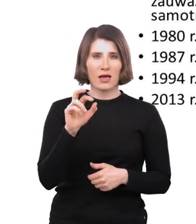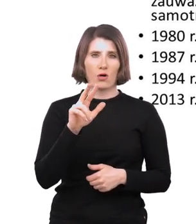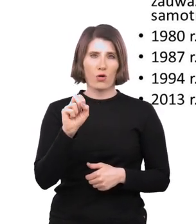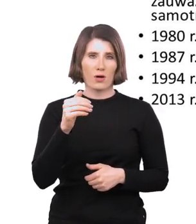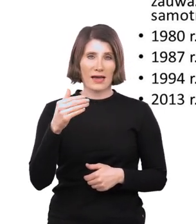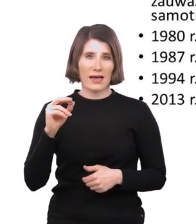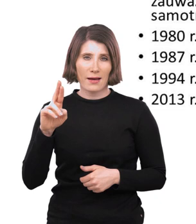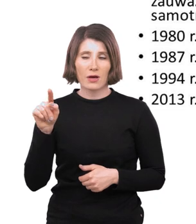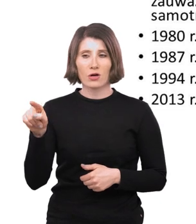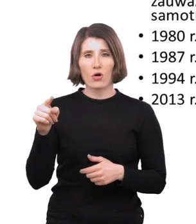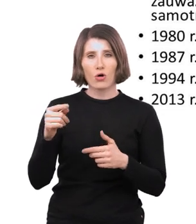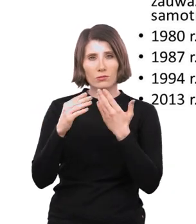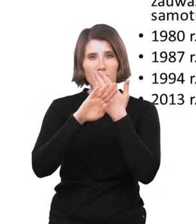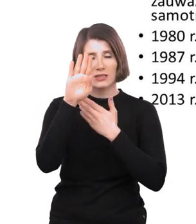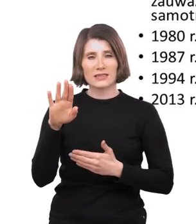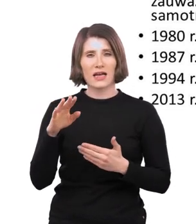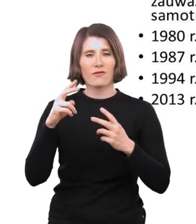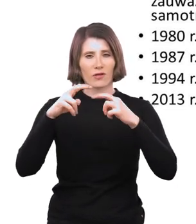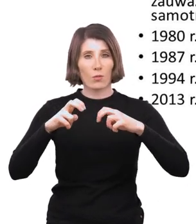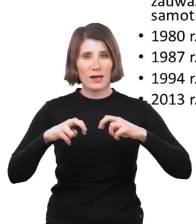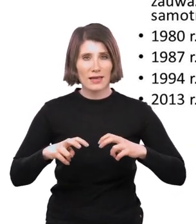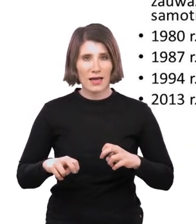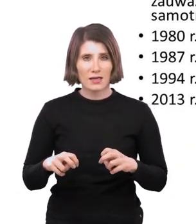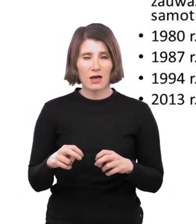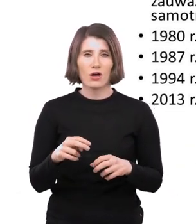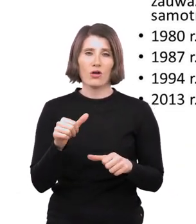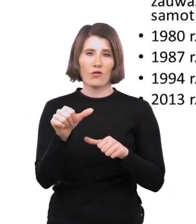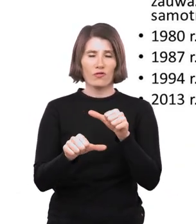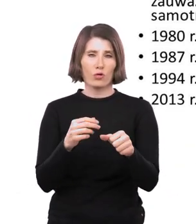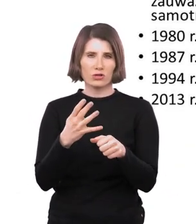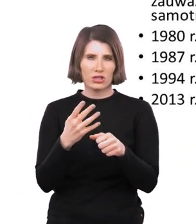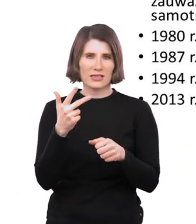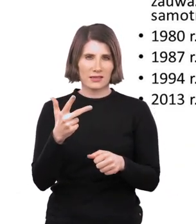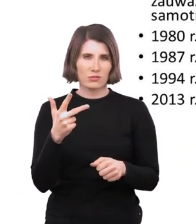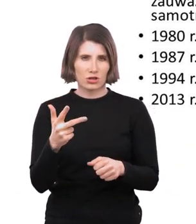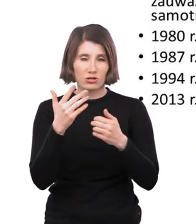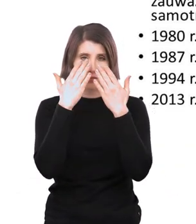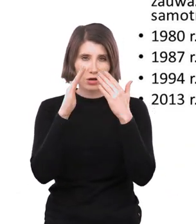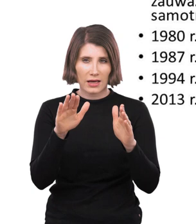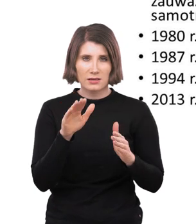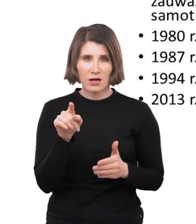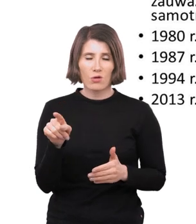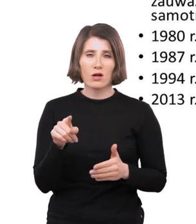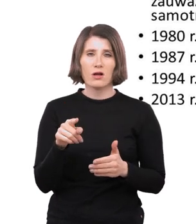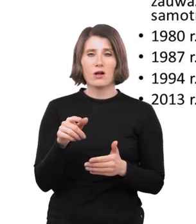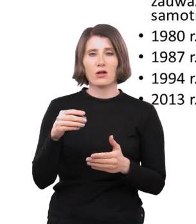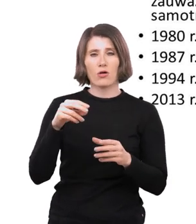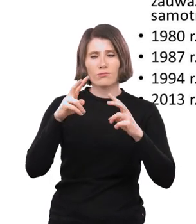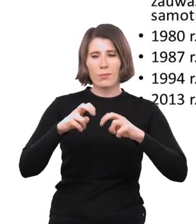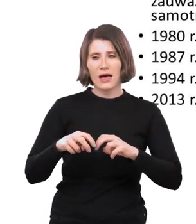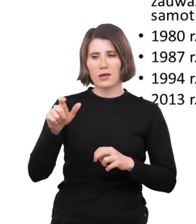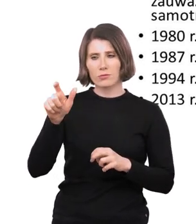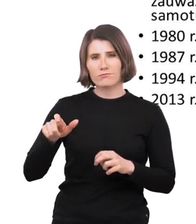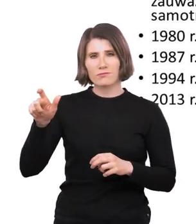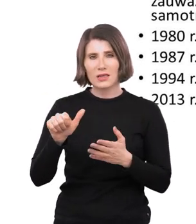poprzez przedstawienie wyników badań, które prowadził, które opublikował w 1943 roku, a które przeprowadził wśród 11